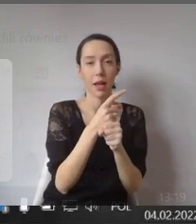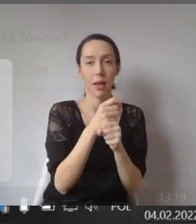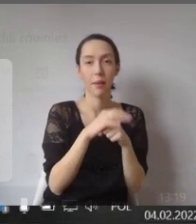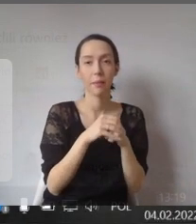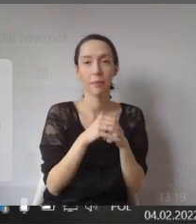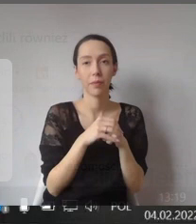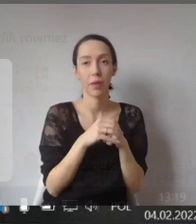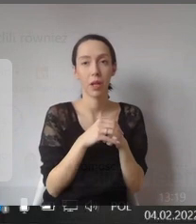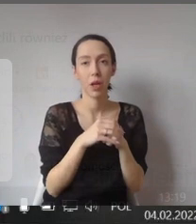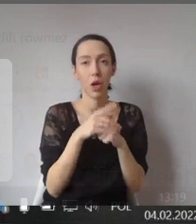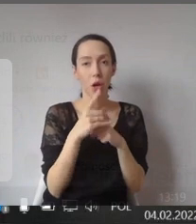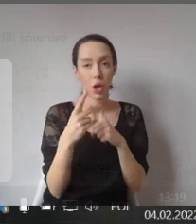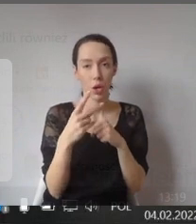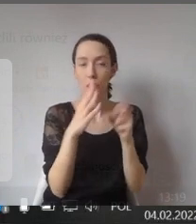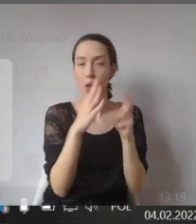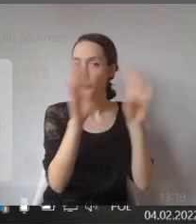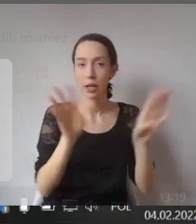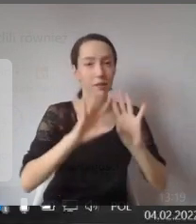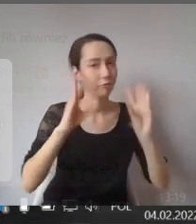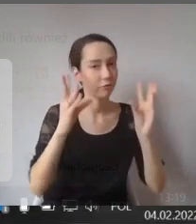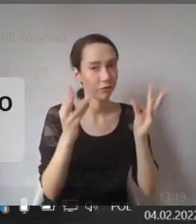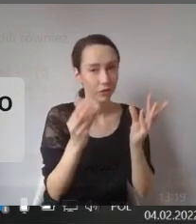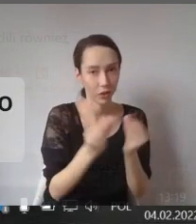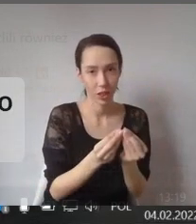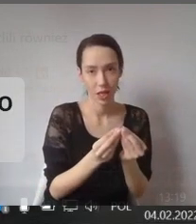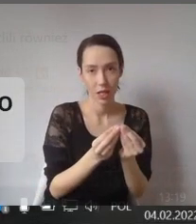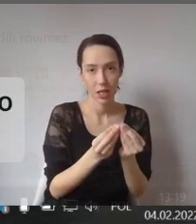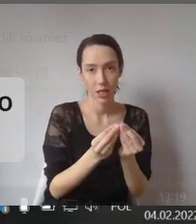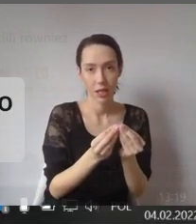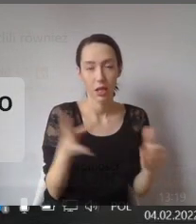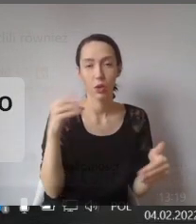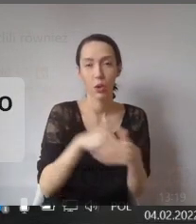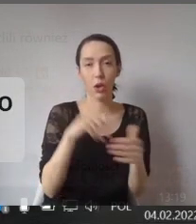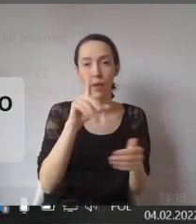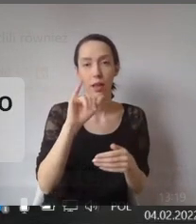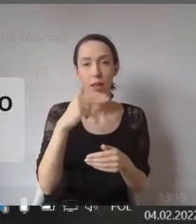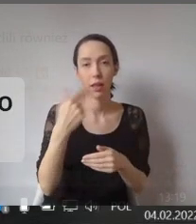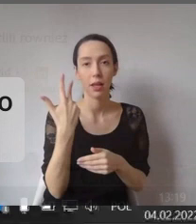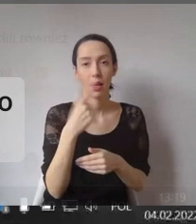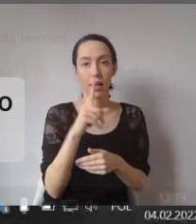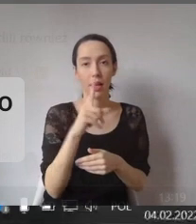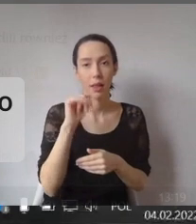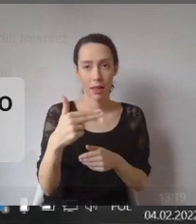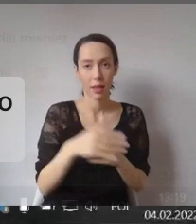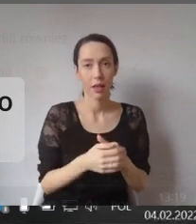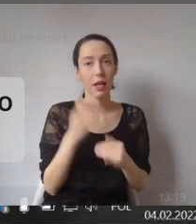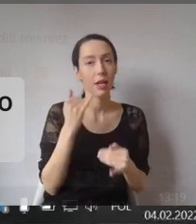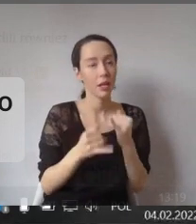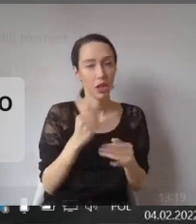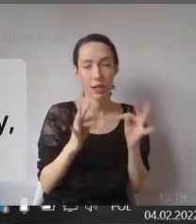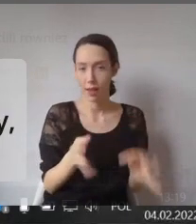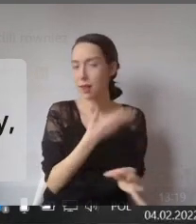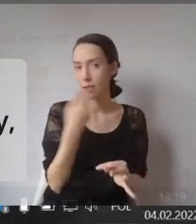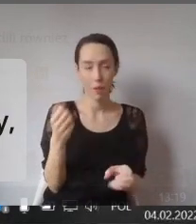się dla wszystkich członków LinkedIn. Także jeżeli obecnie nie macie zatrudnienia, to na pewno to będzie najlepsza